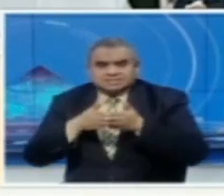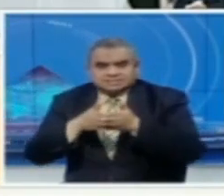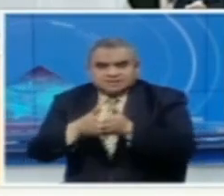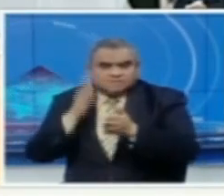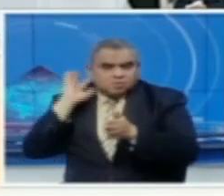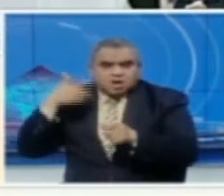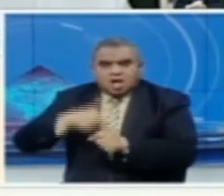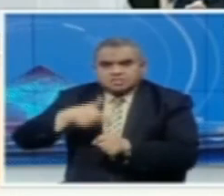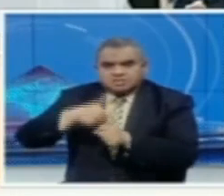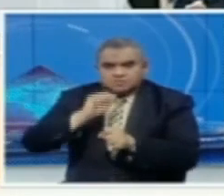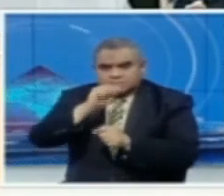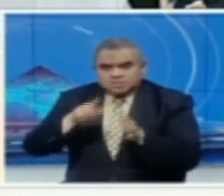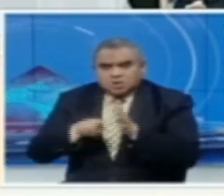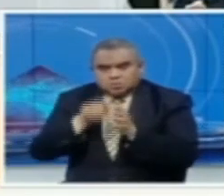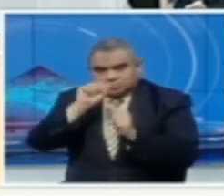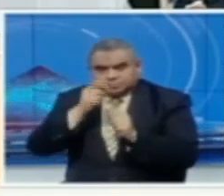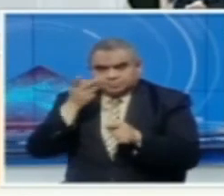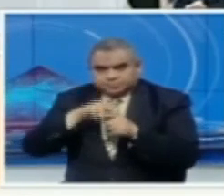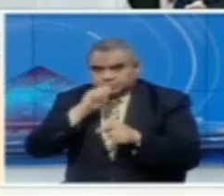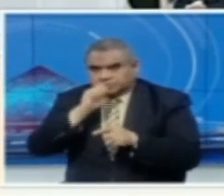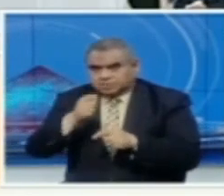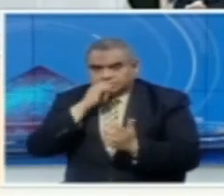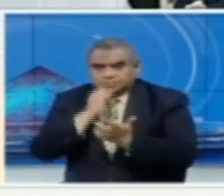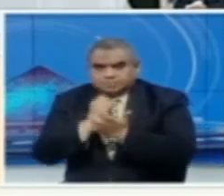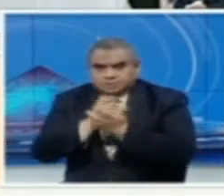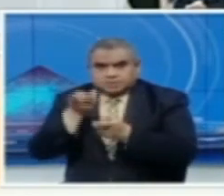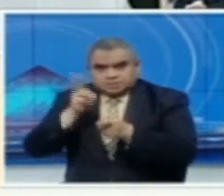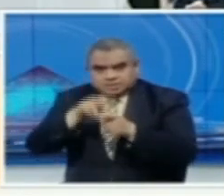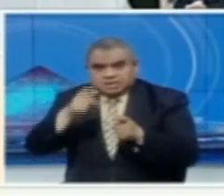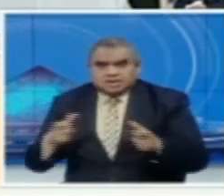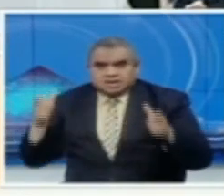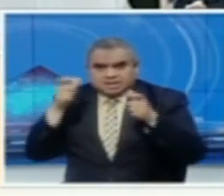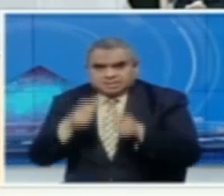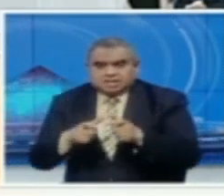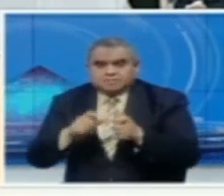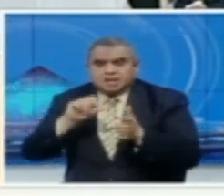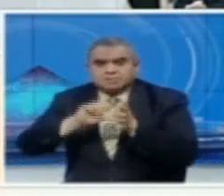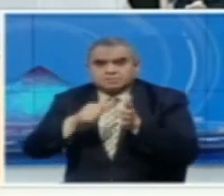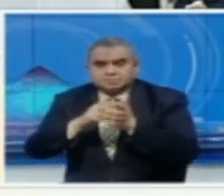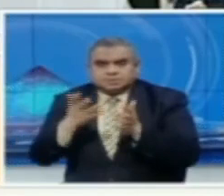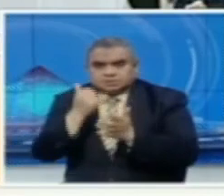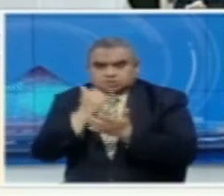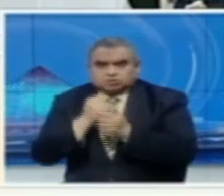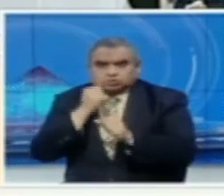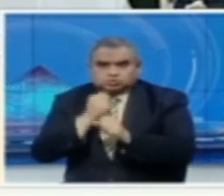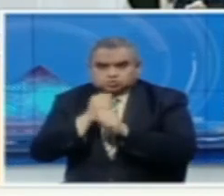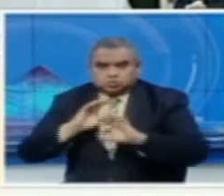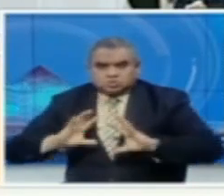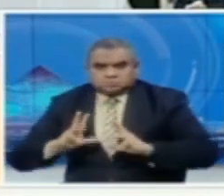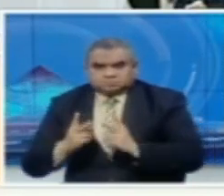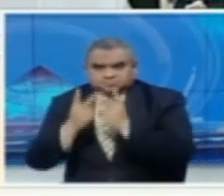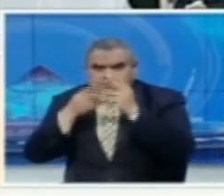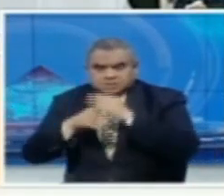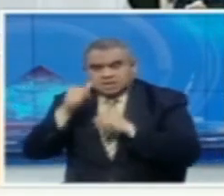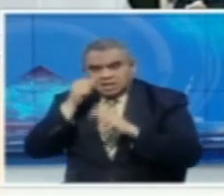بالوقود الأخضر. وأضاف المتحدث الرسمي أن الاجتماع شهد أيضا عرض مستجدات التطوير الجاري بموانئ العين